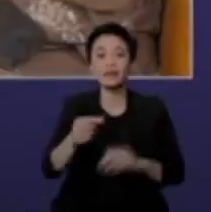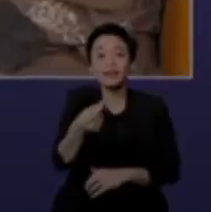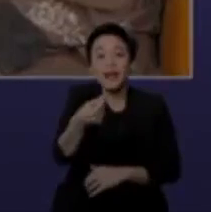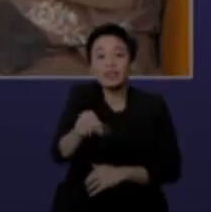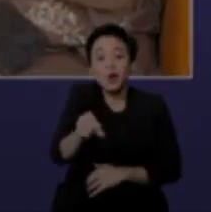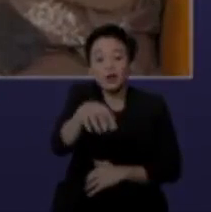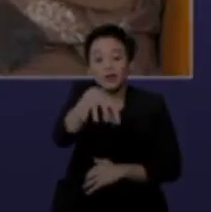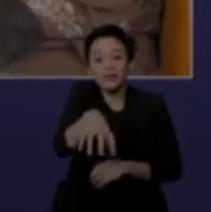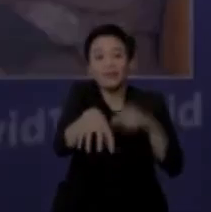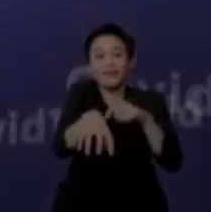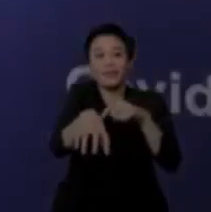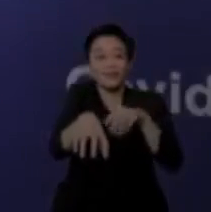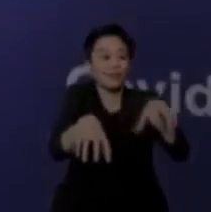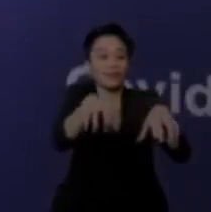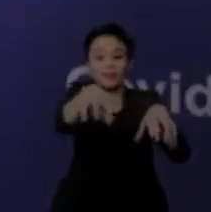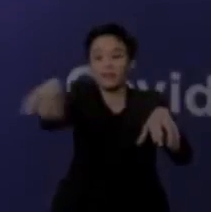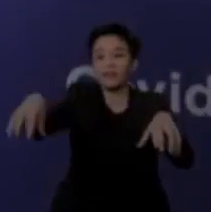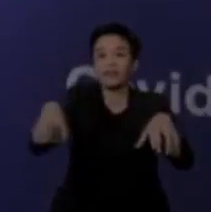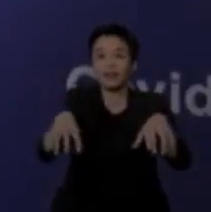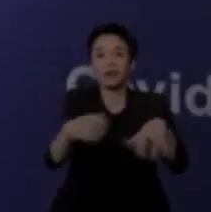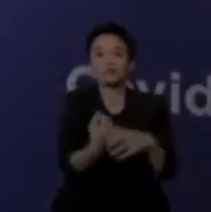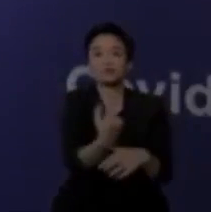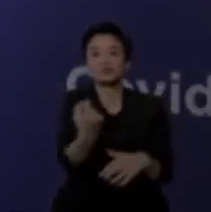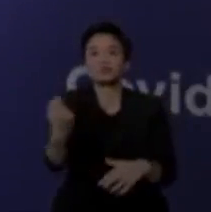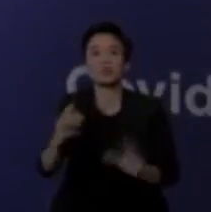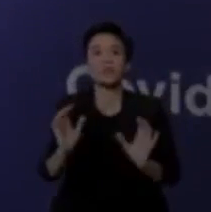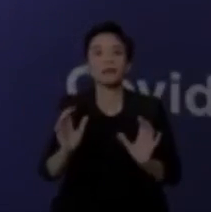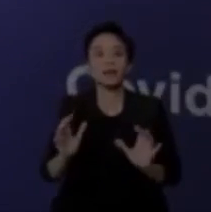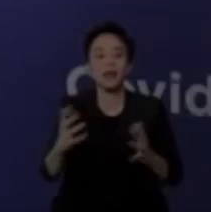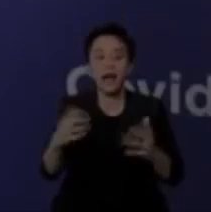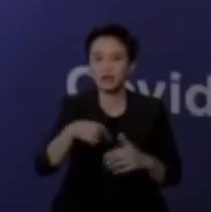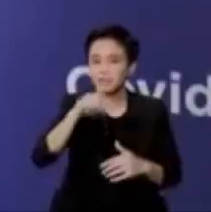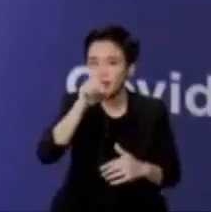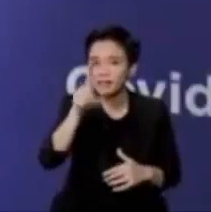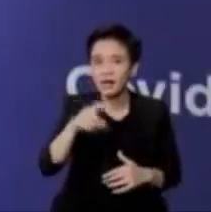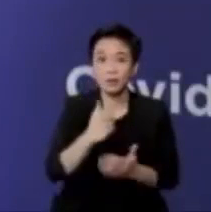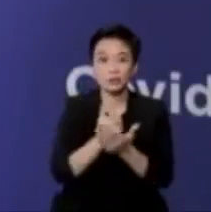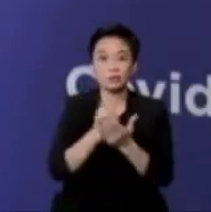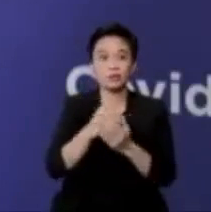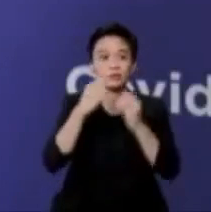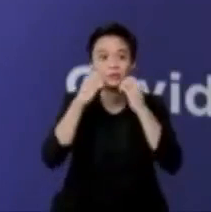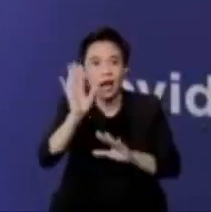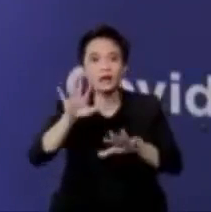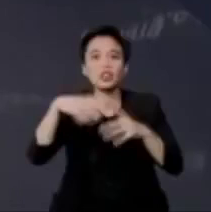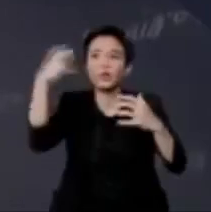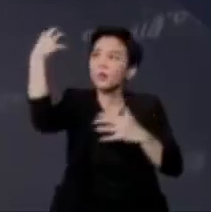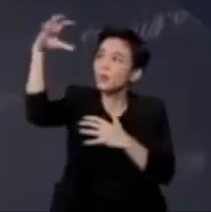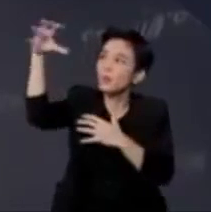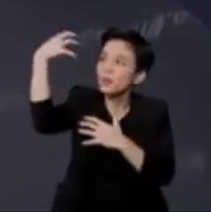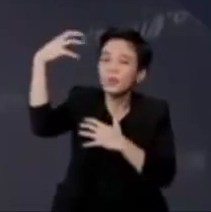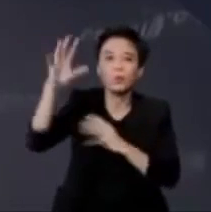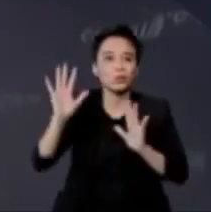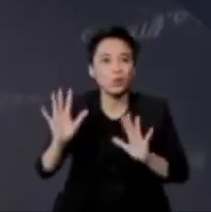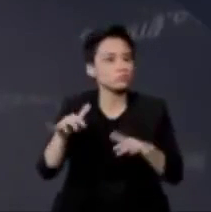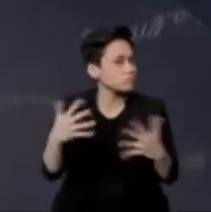perkantoran ya apa ceritanya di sini Apakah kemudian Airborne benar terjadi di sini itu menjadi pertanyaan Semua orang jadi yang